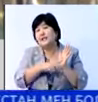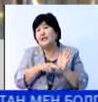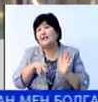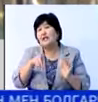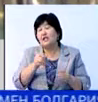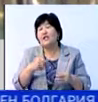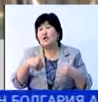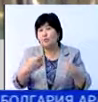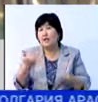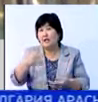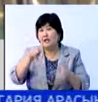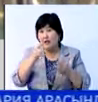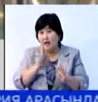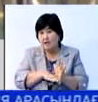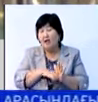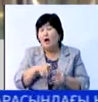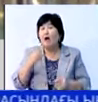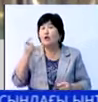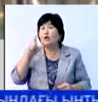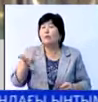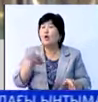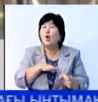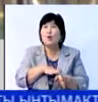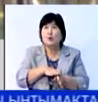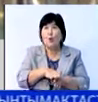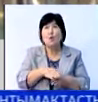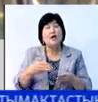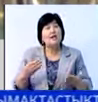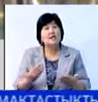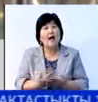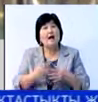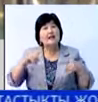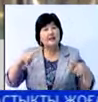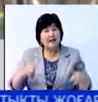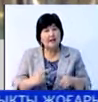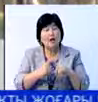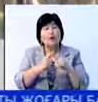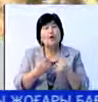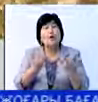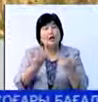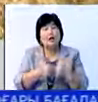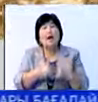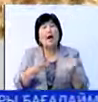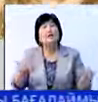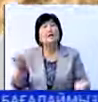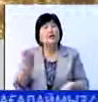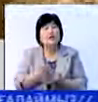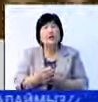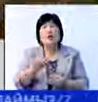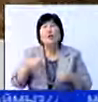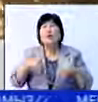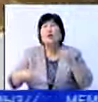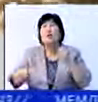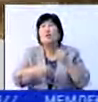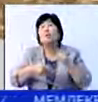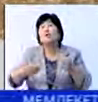берілді. Сондай-ақ шаруашылықтар өздері толық жаңа технологиялармен қамтамасыз етілген. Ауданда егістікті орып